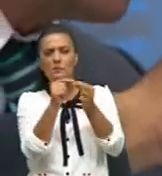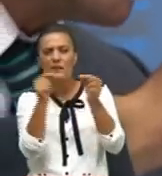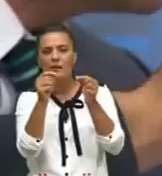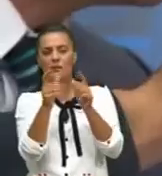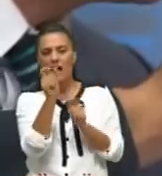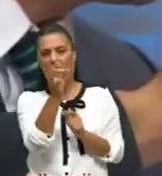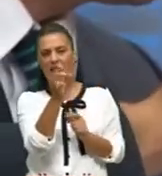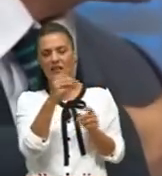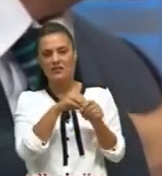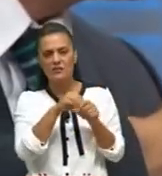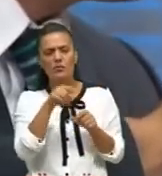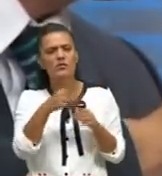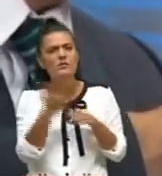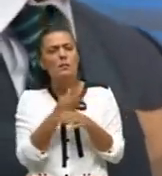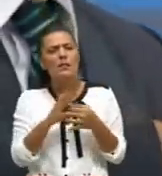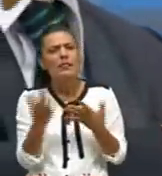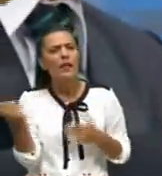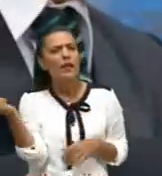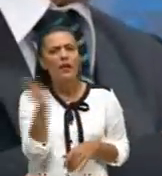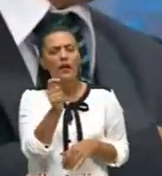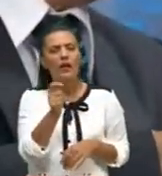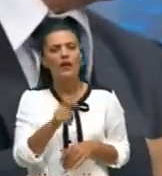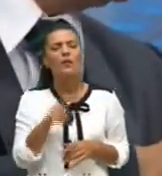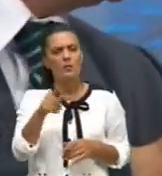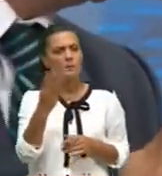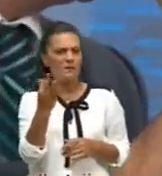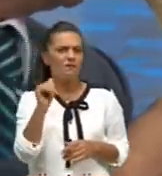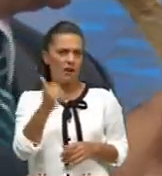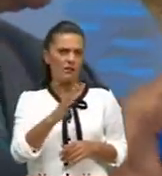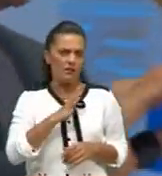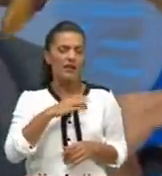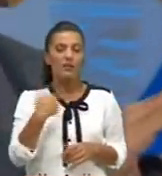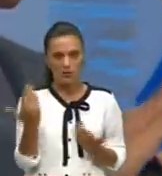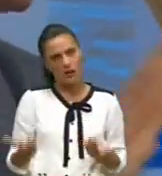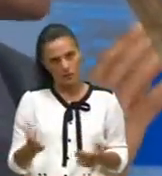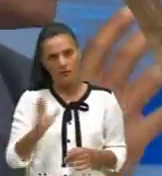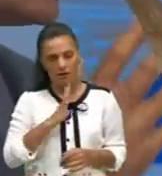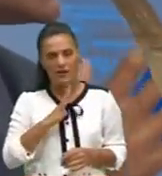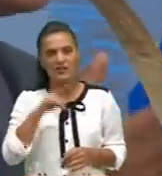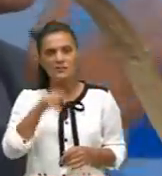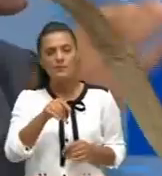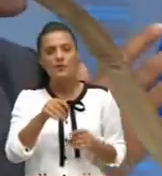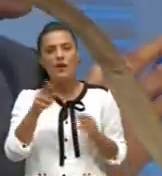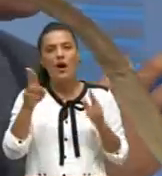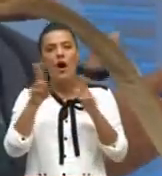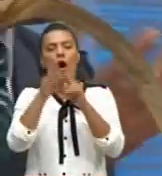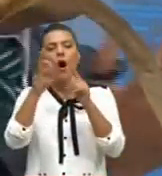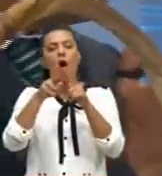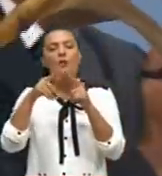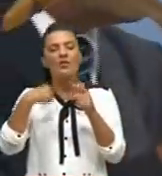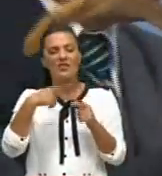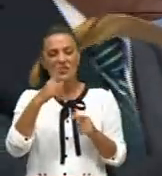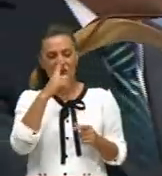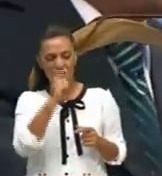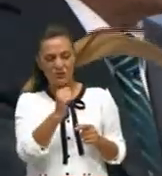kalınlığındadır şurada. Peki bunun sebebi nedir? Var orada mutlaka bir faydası tabii var ki, orada değil tabii mi? Tabii ki. Hı-hı. Şimdi kompozit olması gerekiyor.